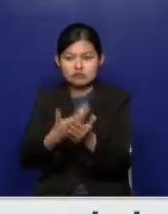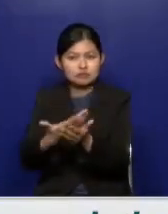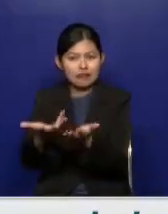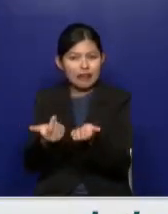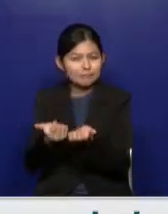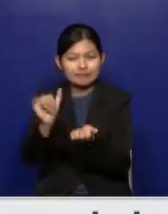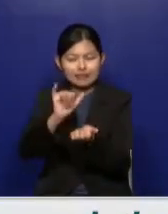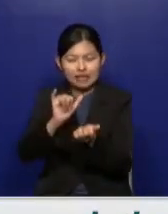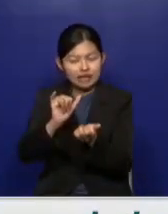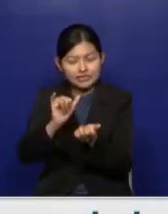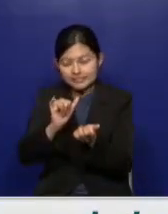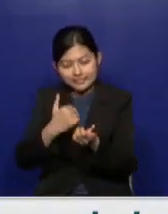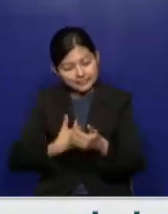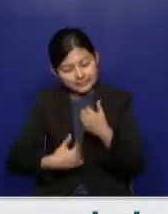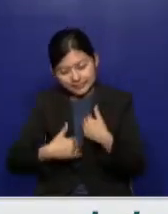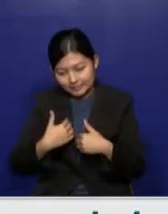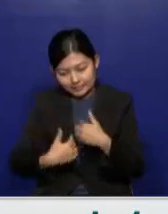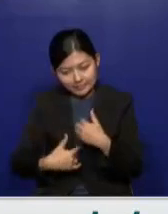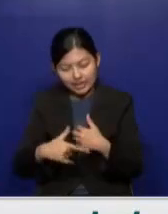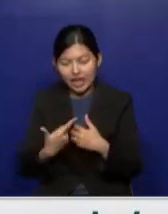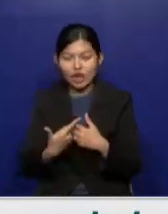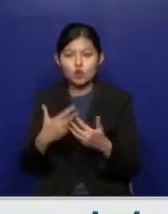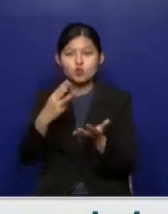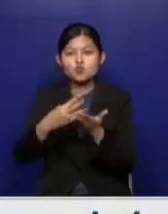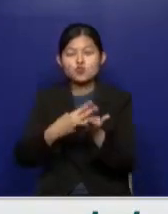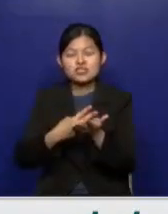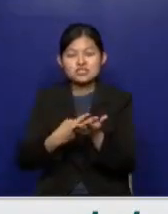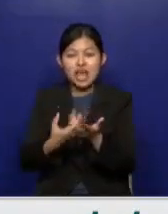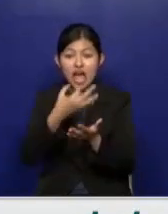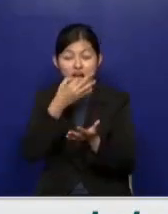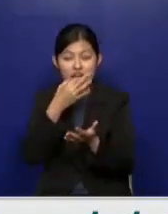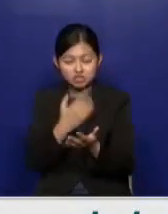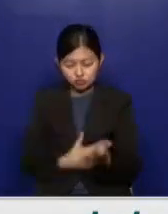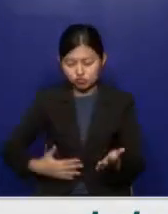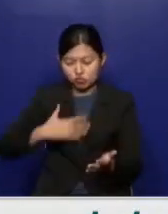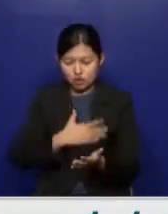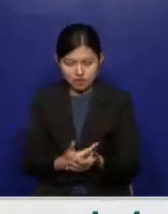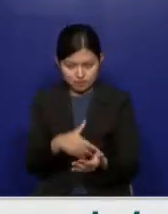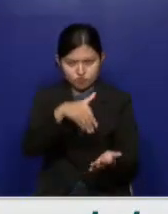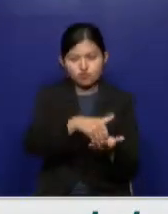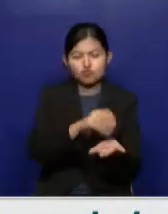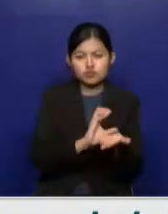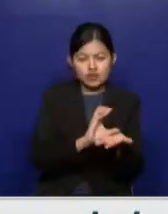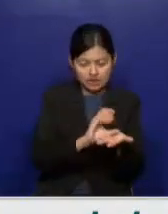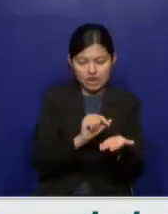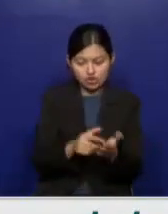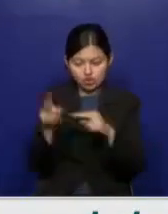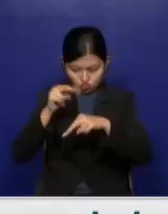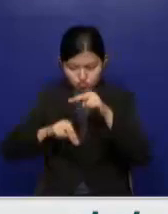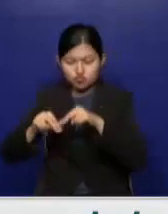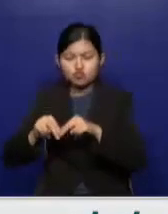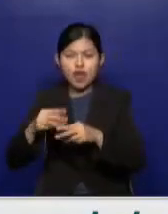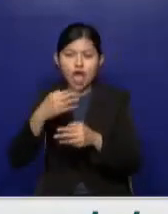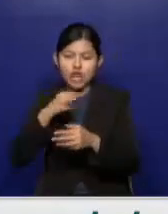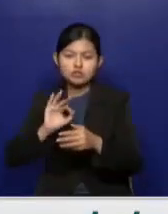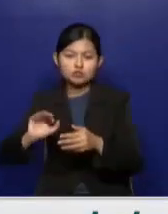วัญและกำลังใจให้แก่วิชาชีพสุขภาพซึ่งงบกลางจะต้องดูแลเขาแต่กระทรวงการคลังเอ่ยกพ.เอ่ย